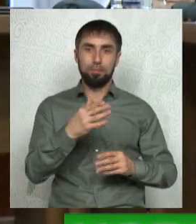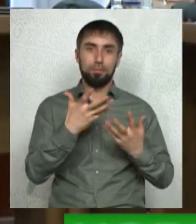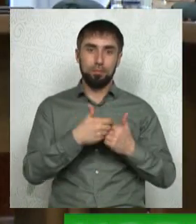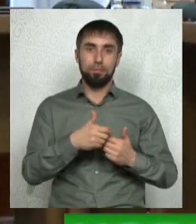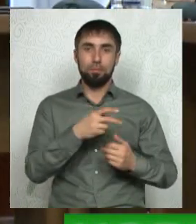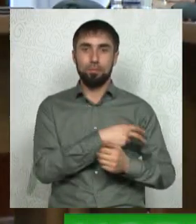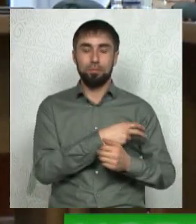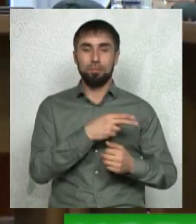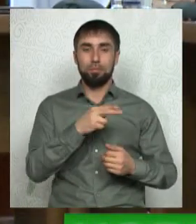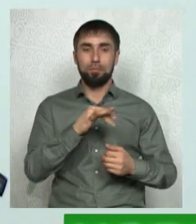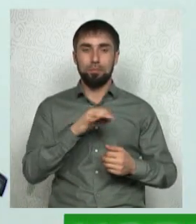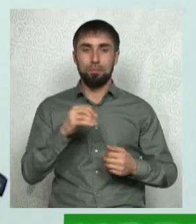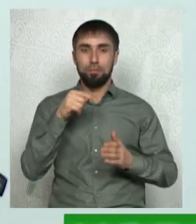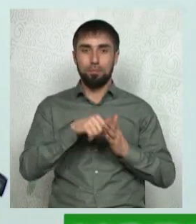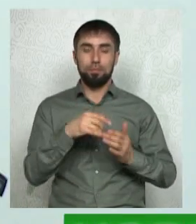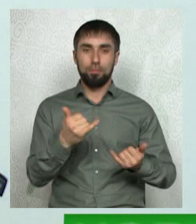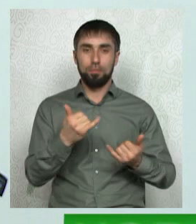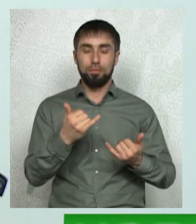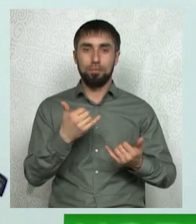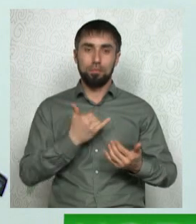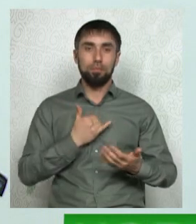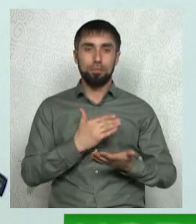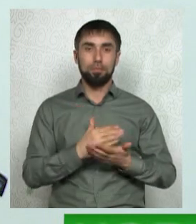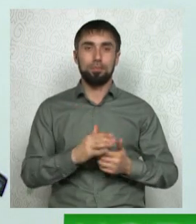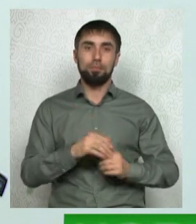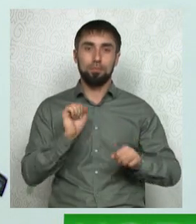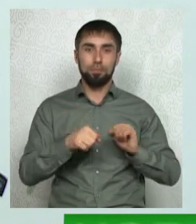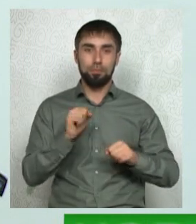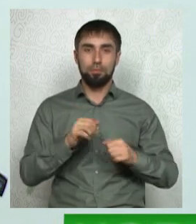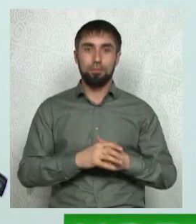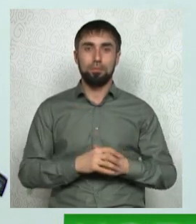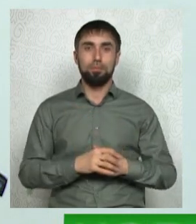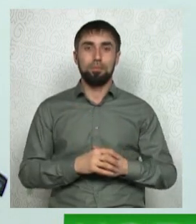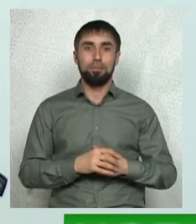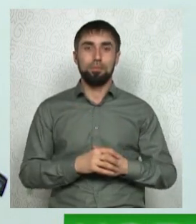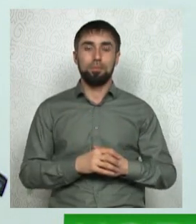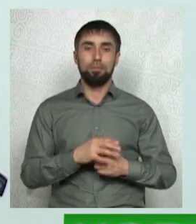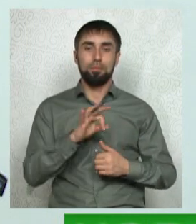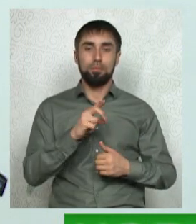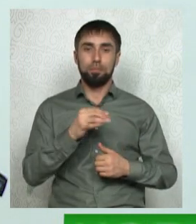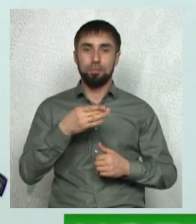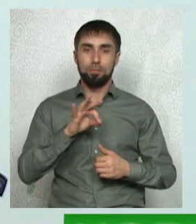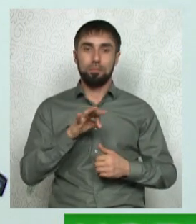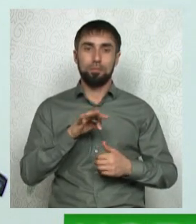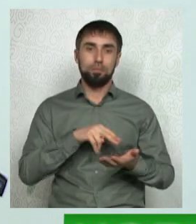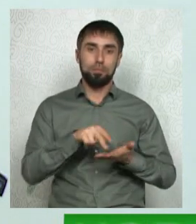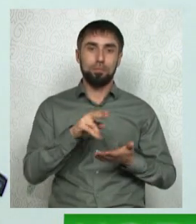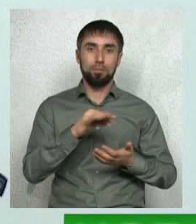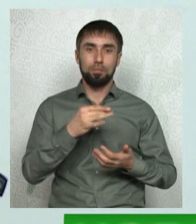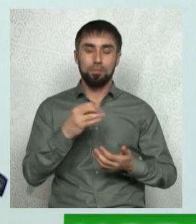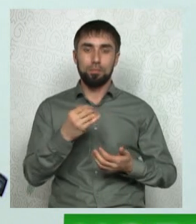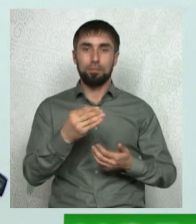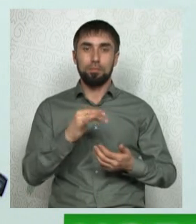оборудования в медучреждениях. Сегодня у нас есть возможность объективно подойти к оценке